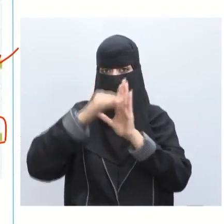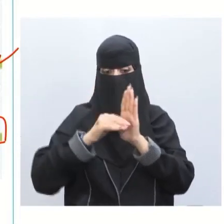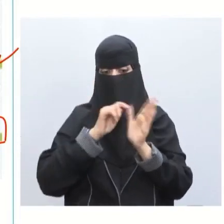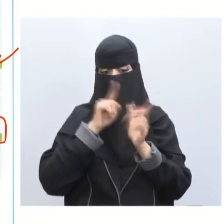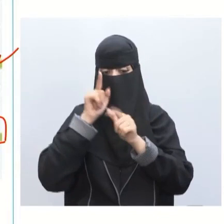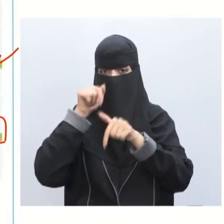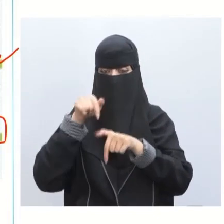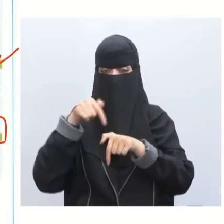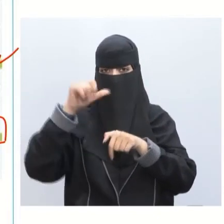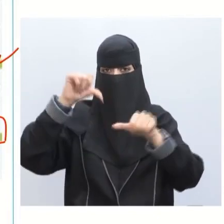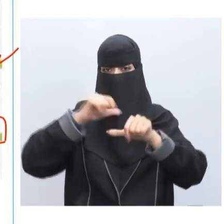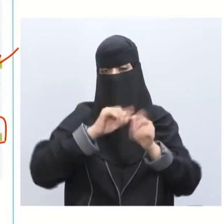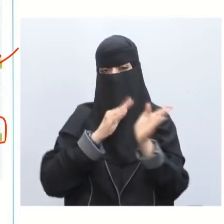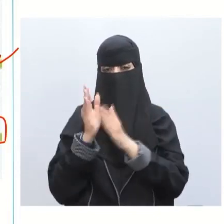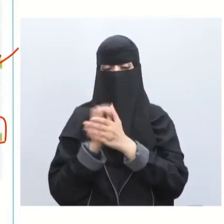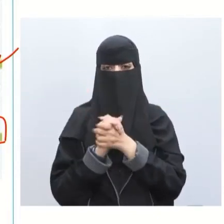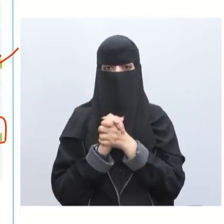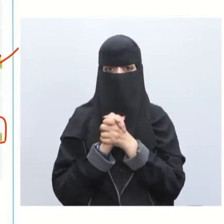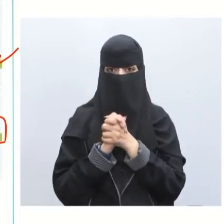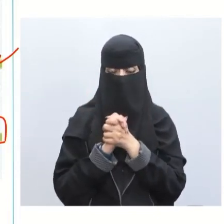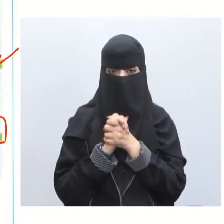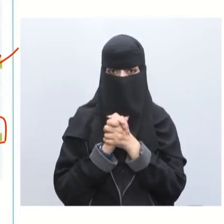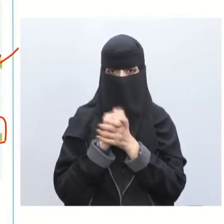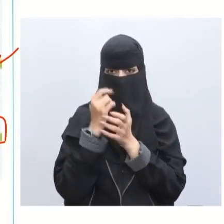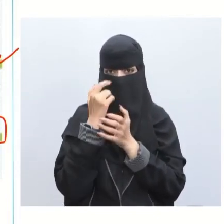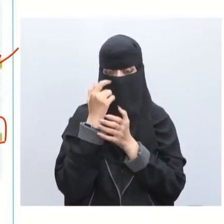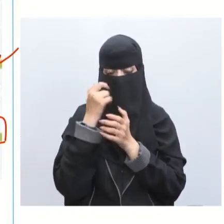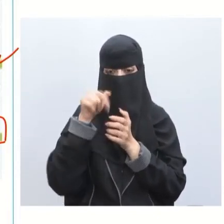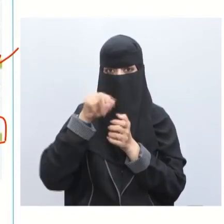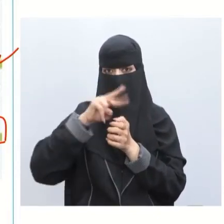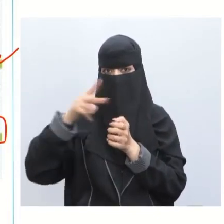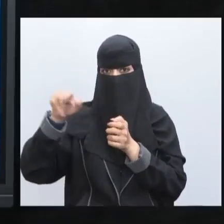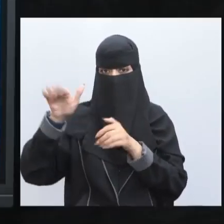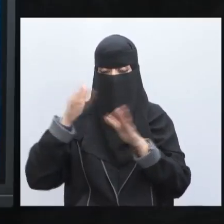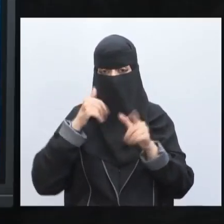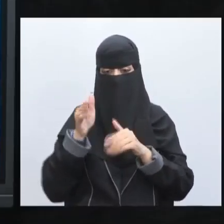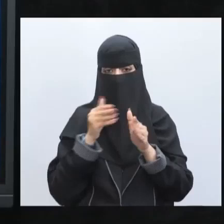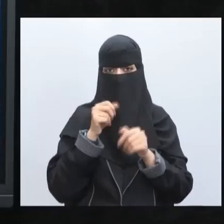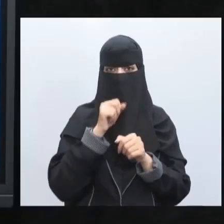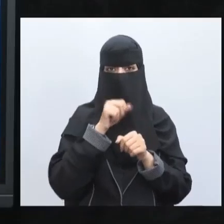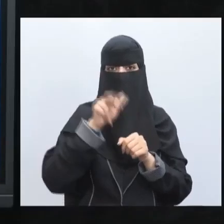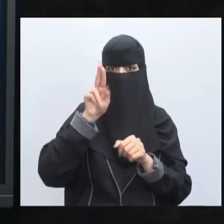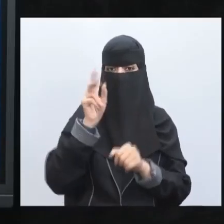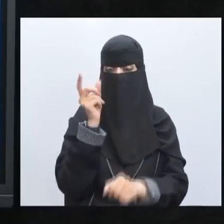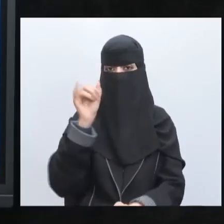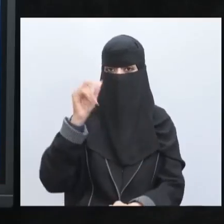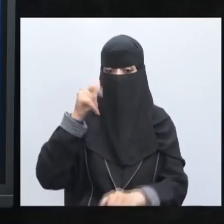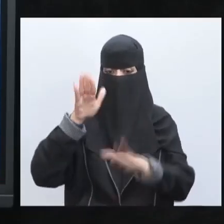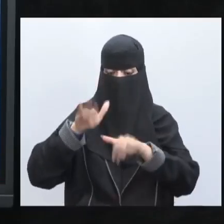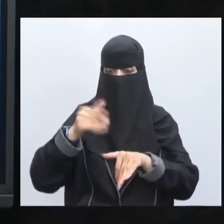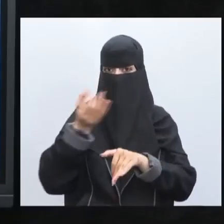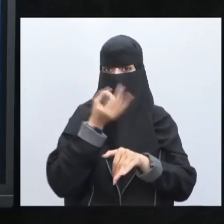صور مسيئه ومحتوى مؤذي هذه اشكال التنمر كذلك